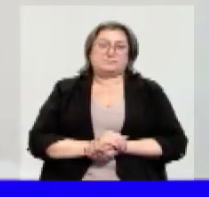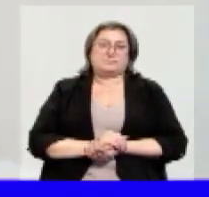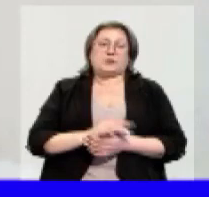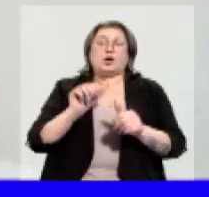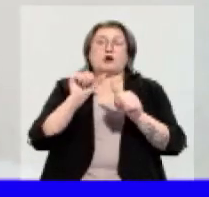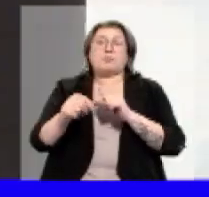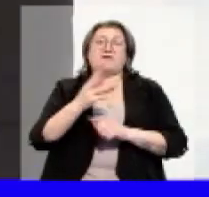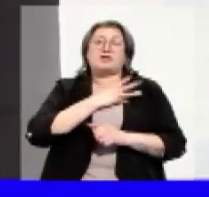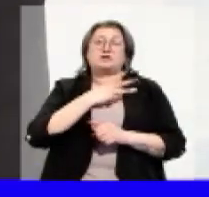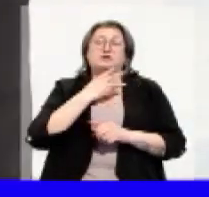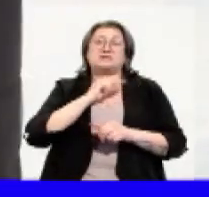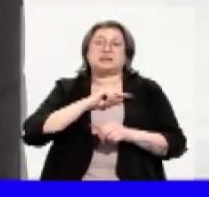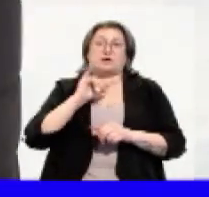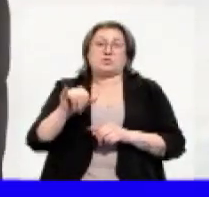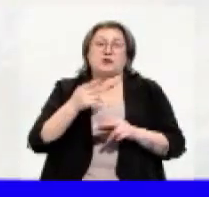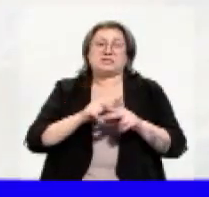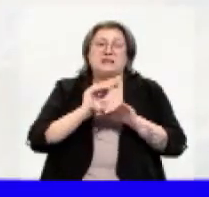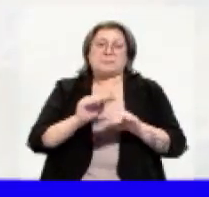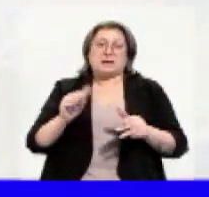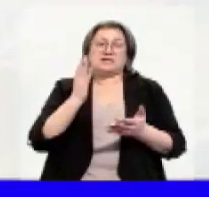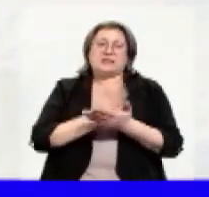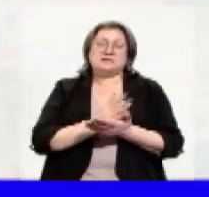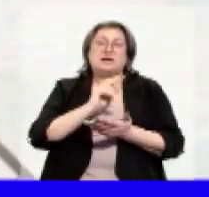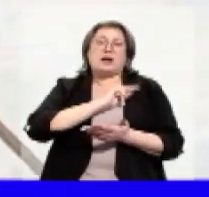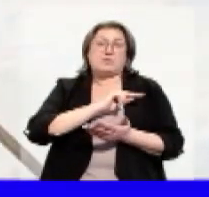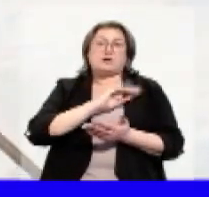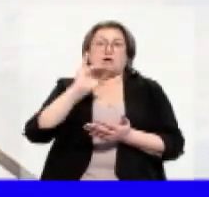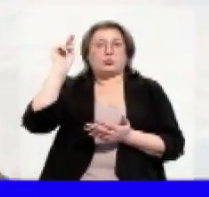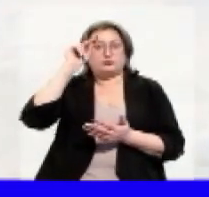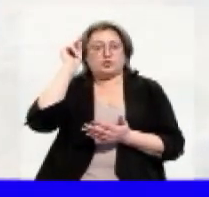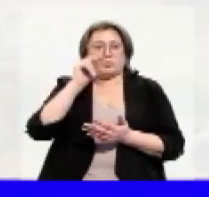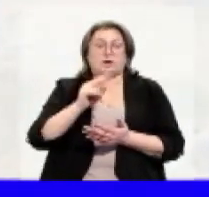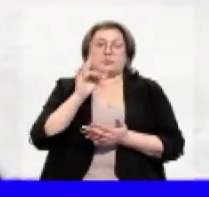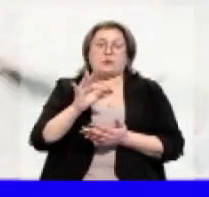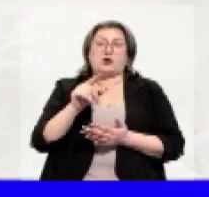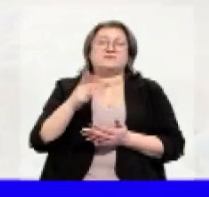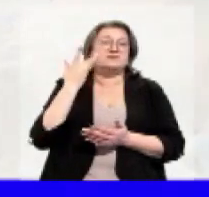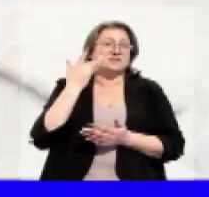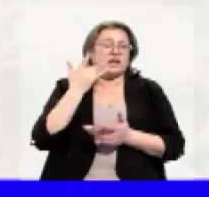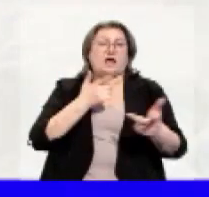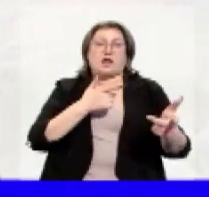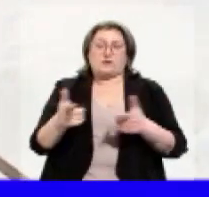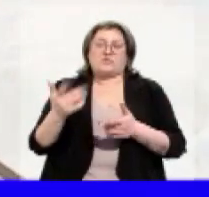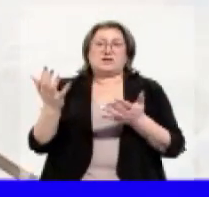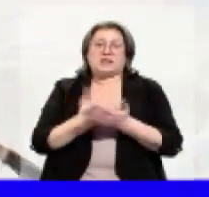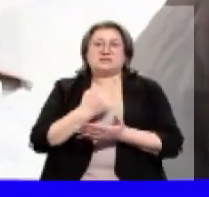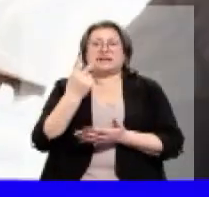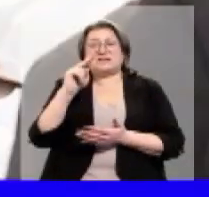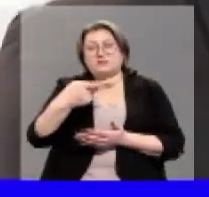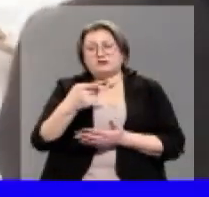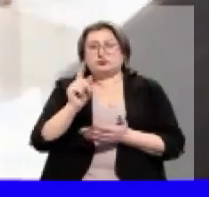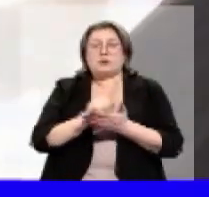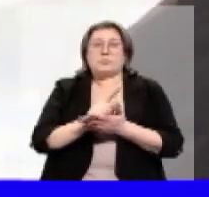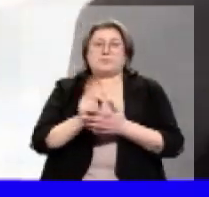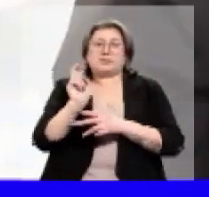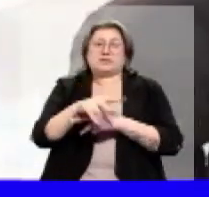Кроме волонтерской деятельности, у этих ребят есть работа и учеба. Однако они всегда готовы найти пару часов,